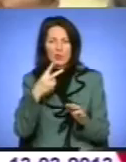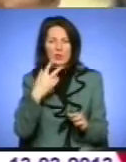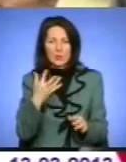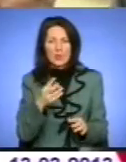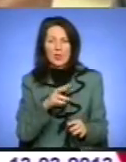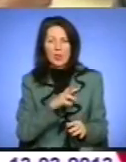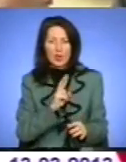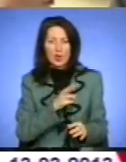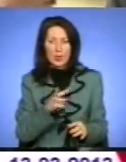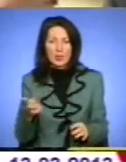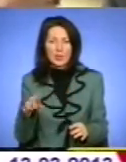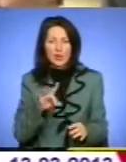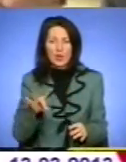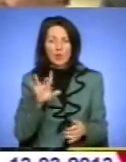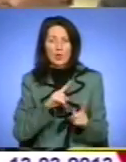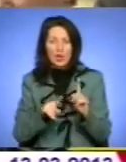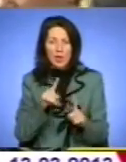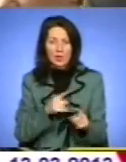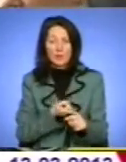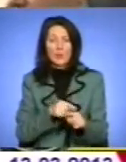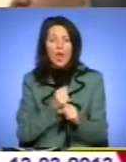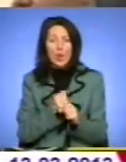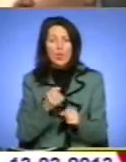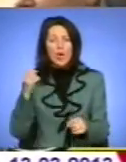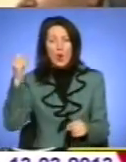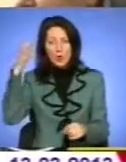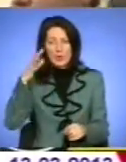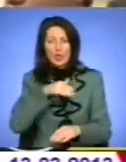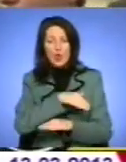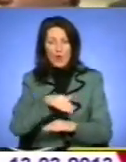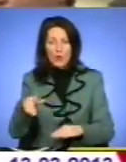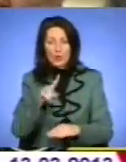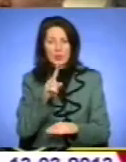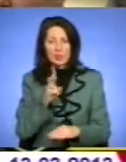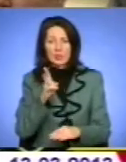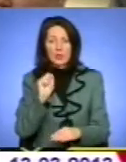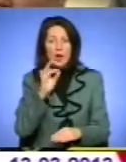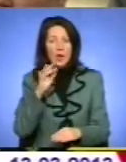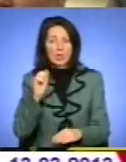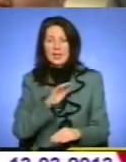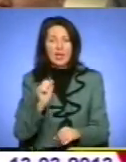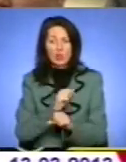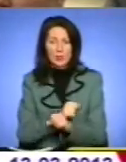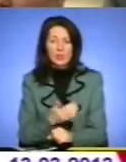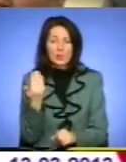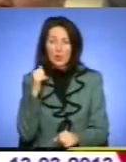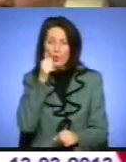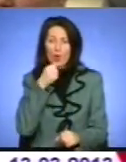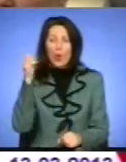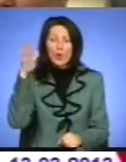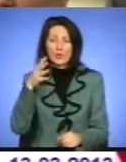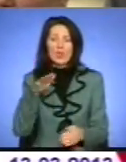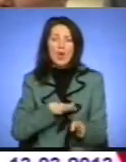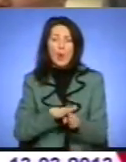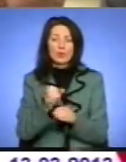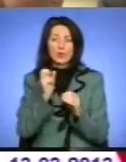Валентина Антоновича, значить, ця робота по освітленню вулиць на Збаражчині не призупинялася. Минулий рік, значить, ми освітили повністю 13